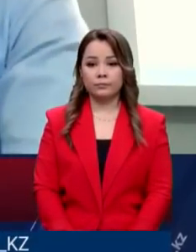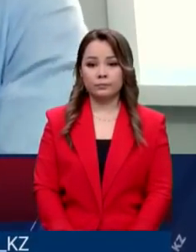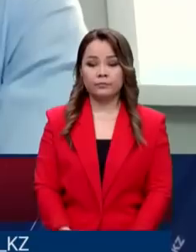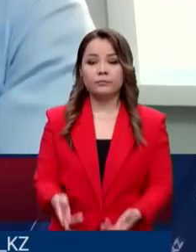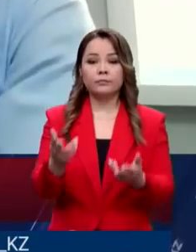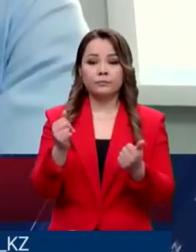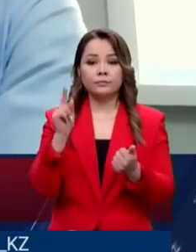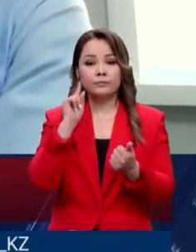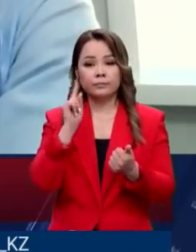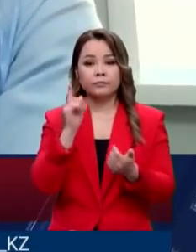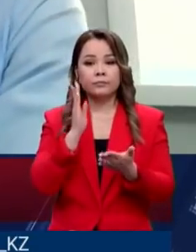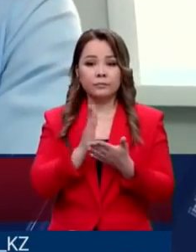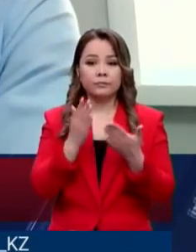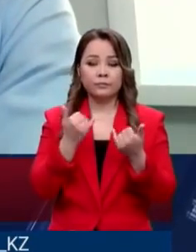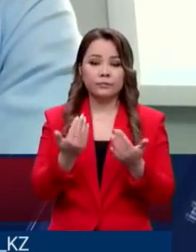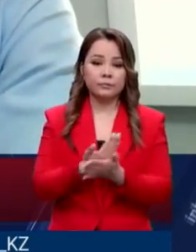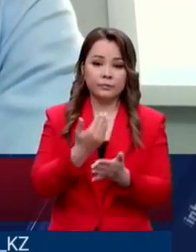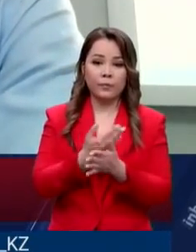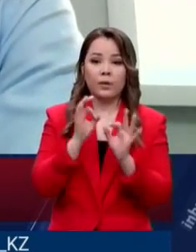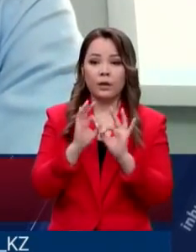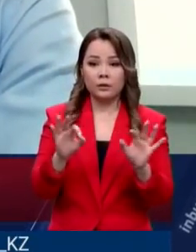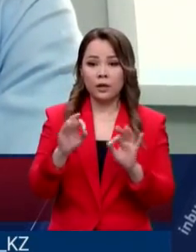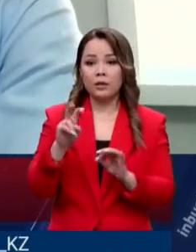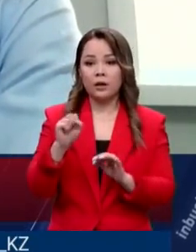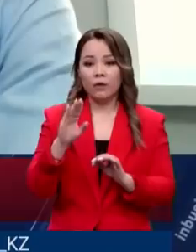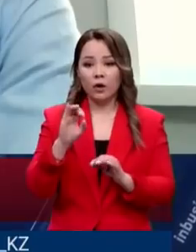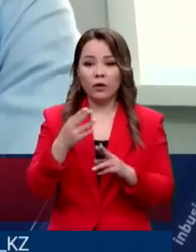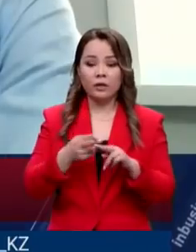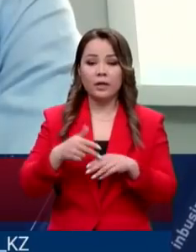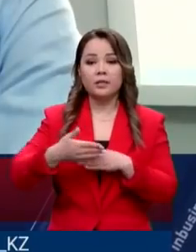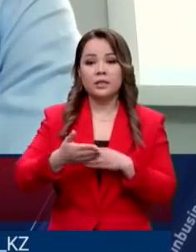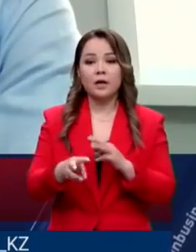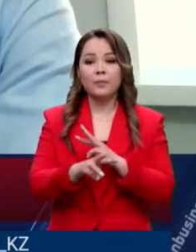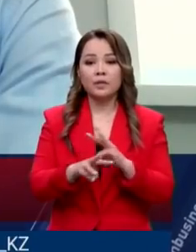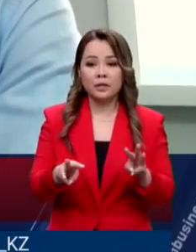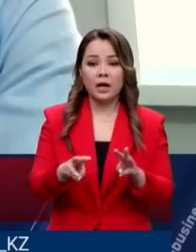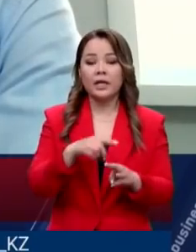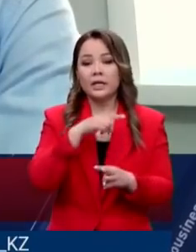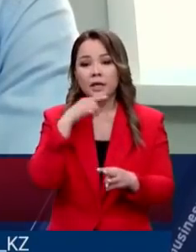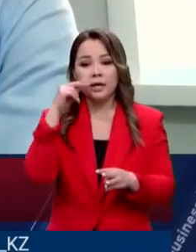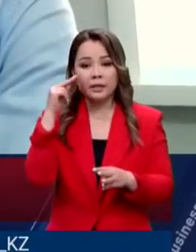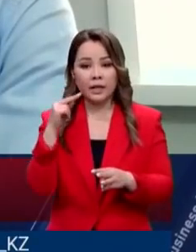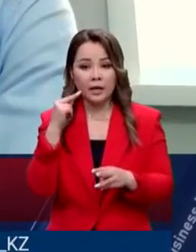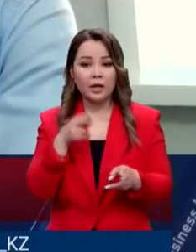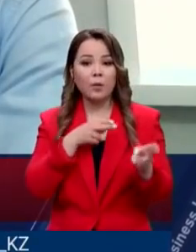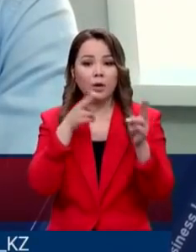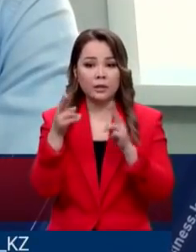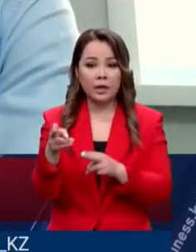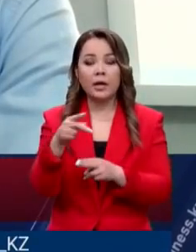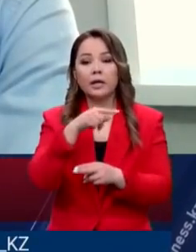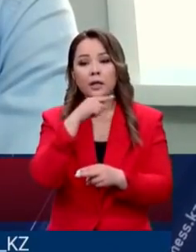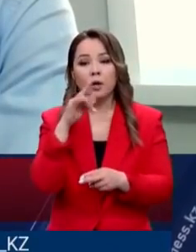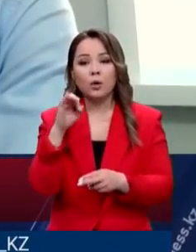Естіп тұр да. Сонымен жаңа хабар барысында айттық, енді Сергей Лавров, сыртқы істер министрі, Ресейдің Қытайға барды алдында,